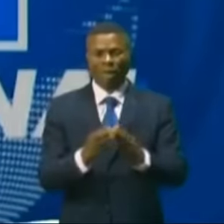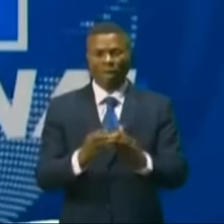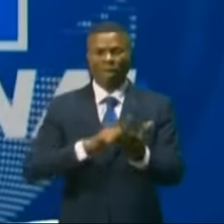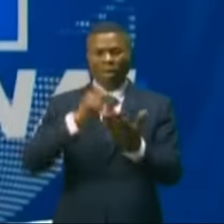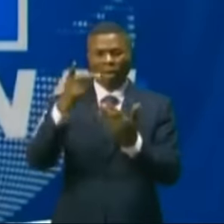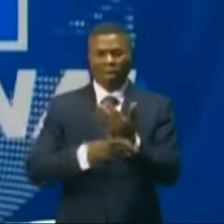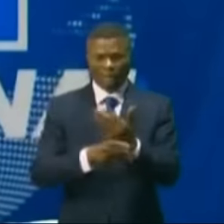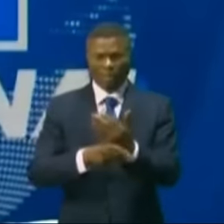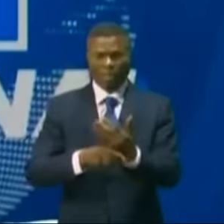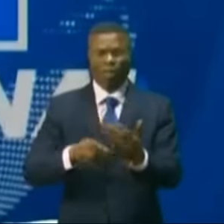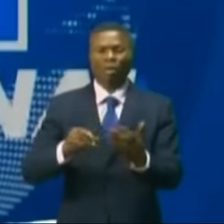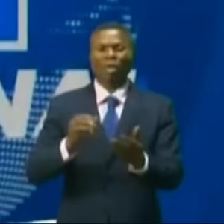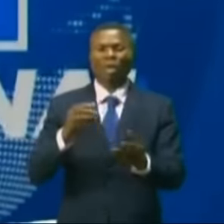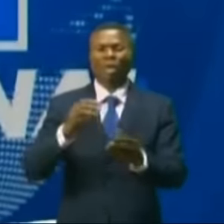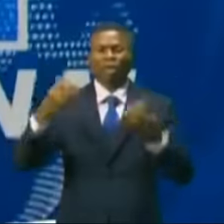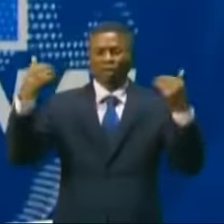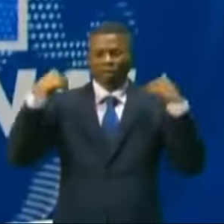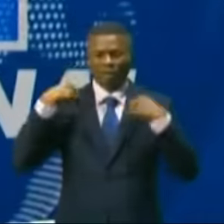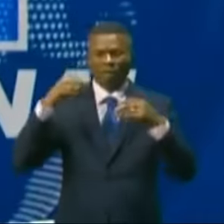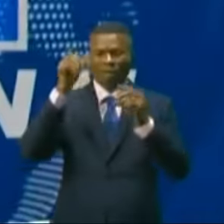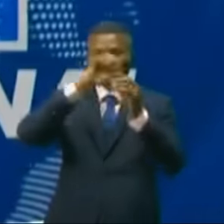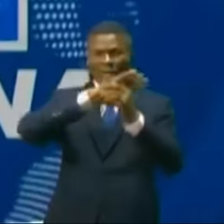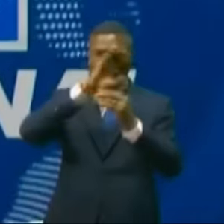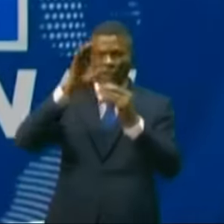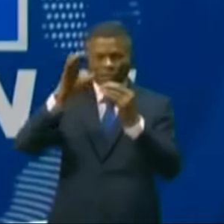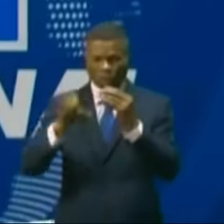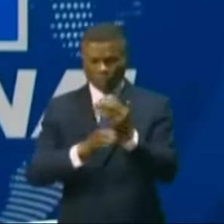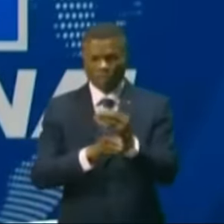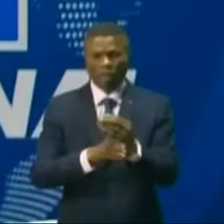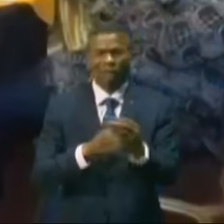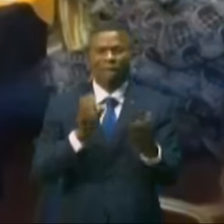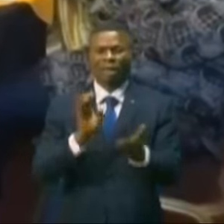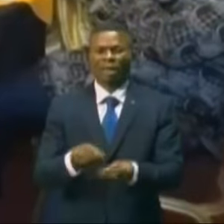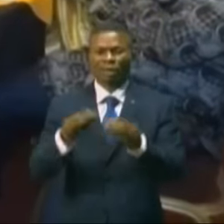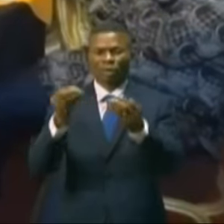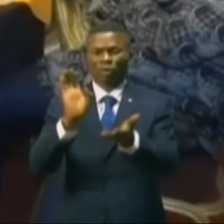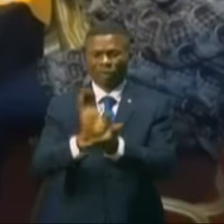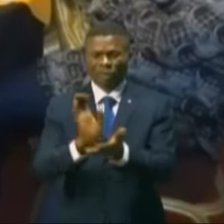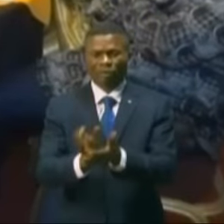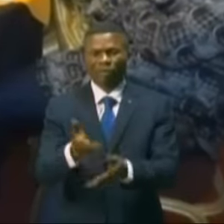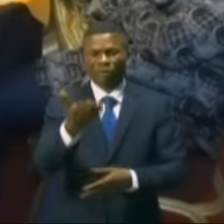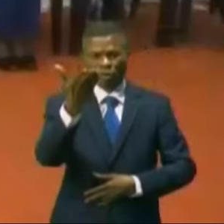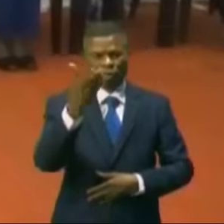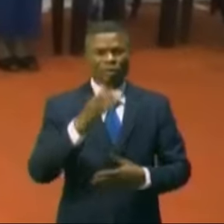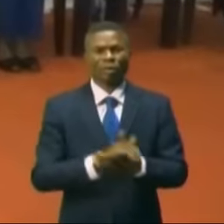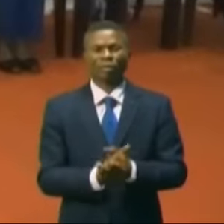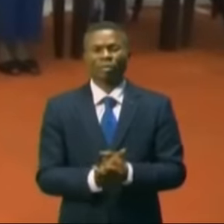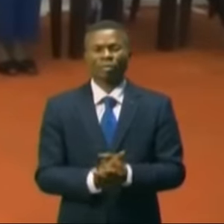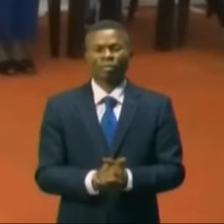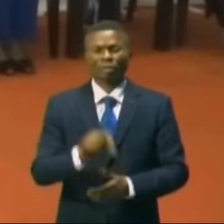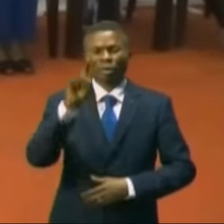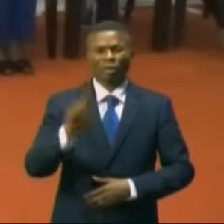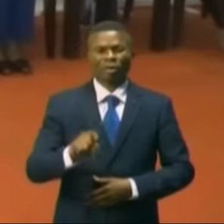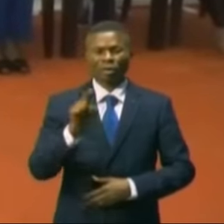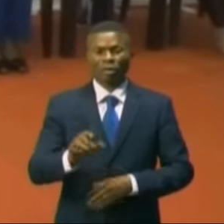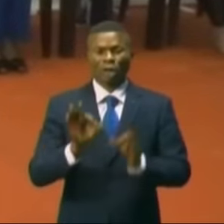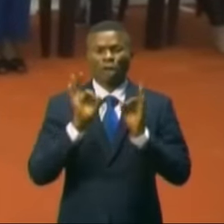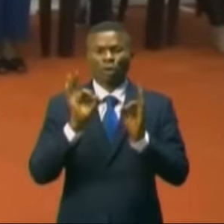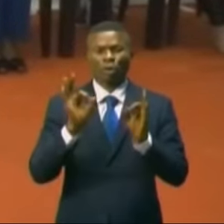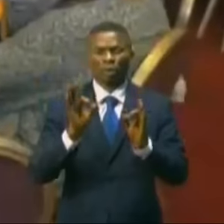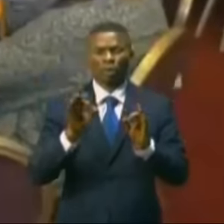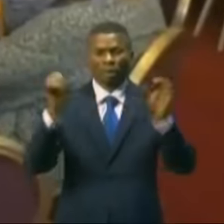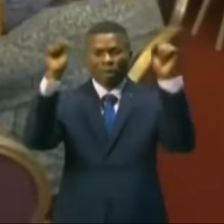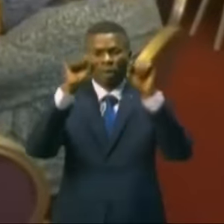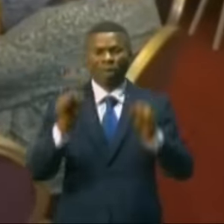cadre continental africain de certification. Yvette Makoutima. Étant donné que les besoins d'innovation dans les